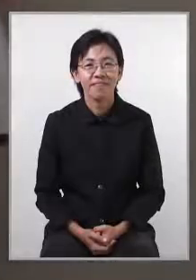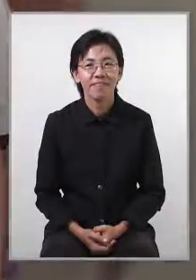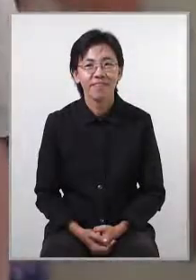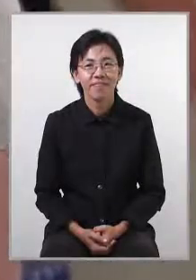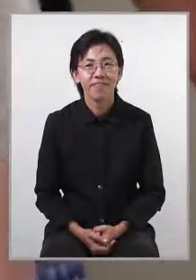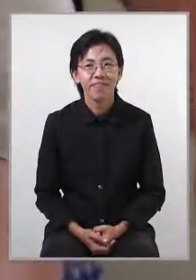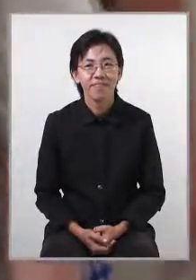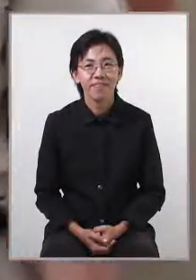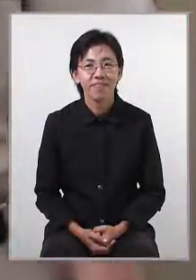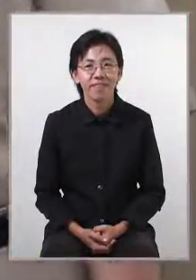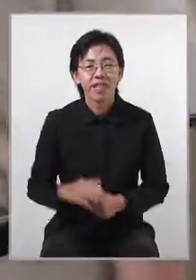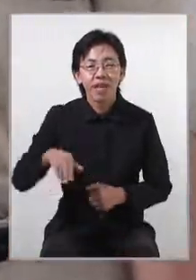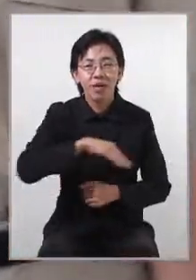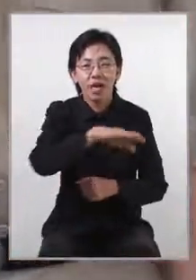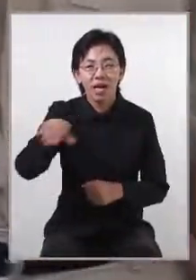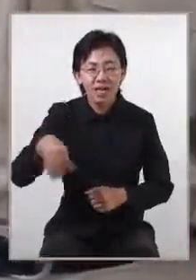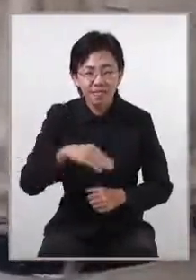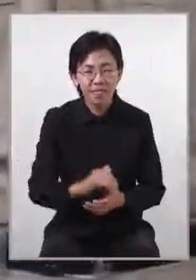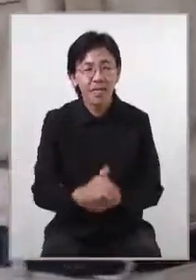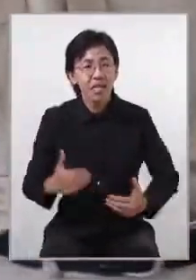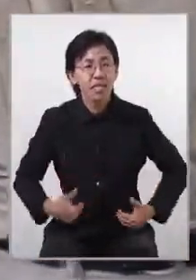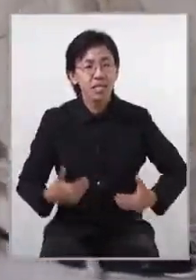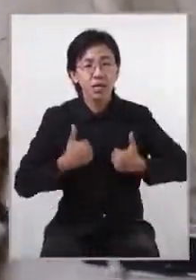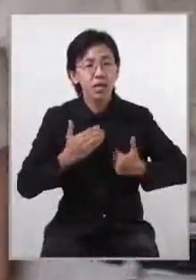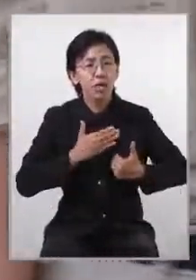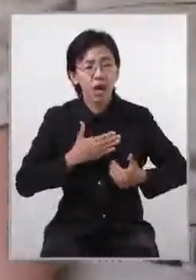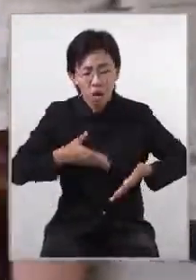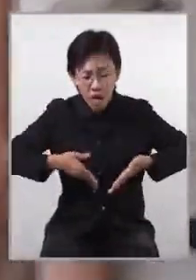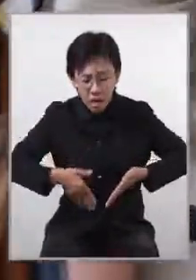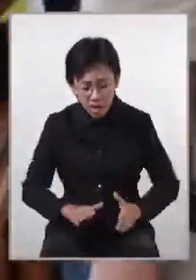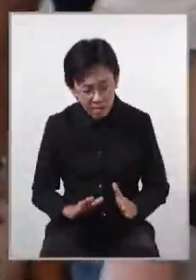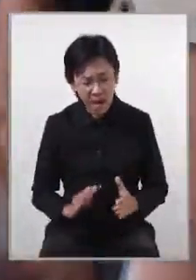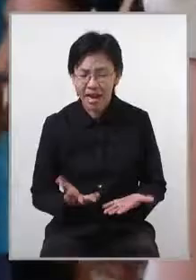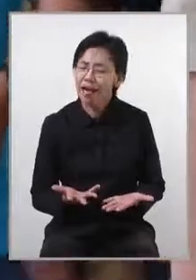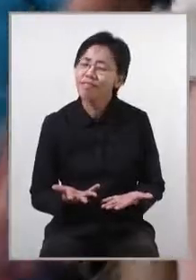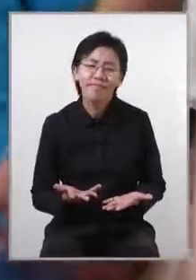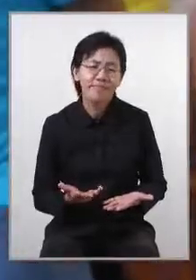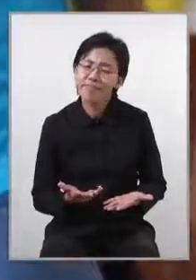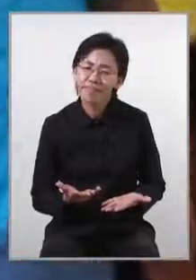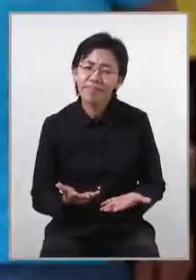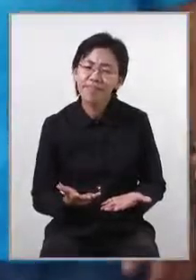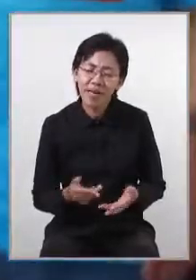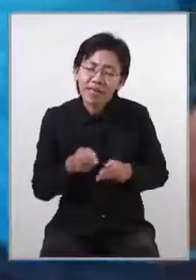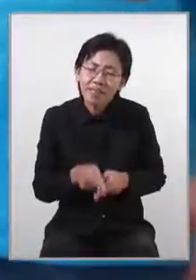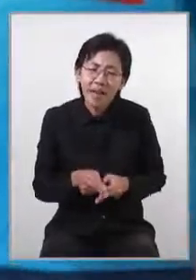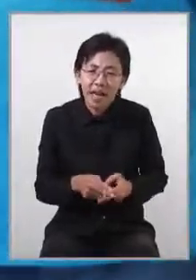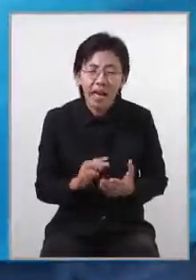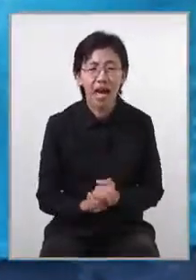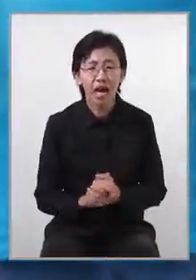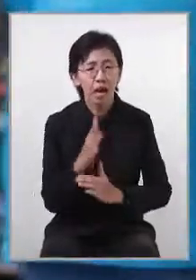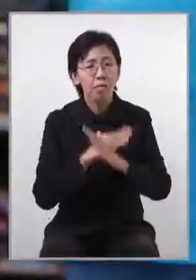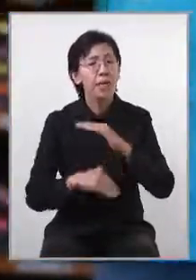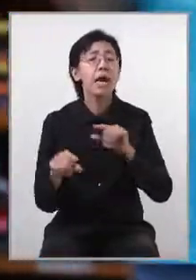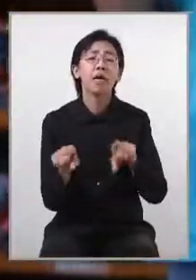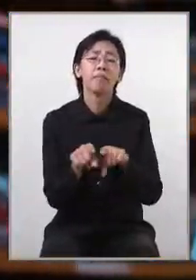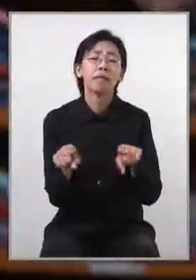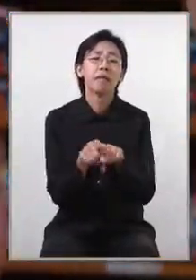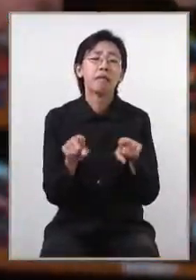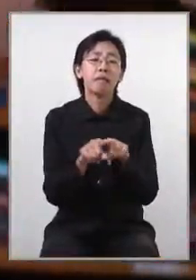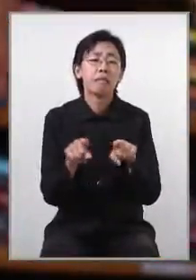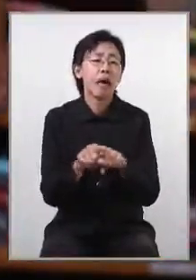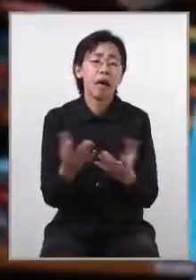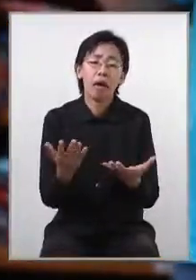คุณผู้ชมครับชีวิตของเรานั้นเราไม่สามารถที่จะเลือกเกิดได้นะครับเช่นเดียวกันนะครับความพิการก็ไม่เลือกชนชั้นวรรณะด้วยนะ